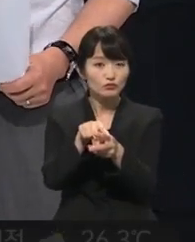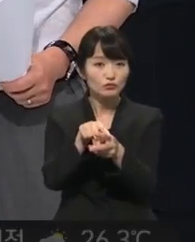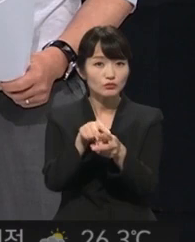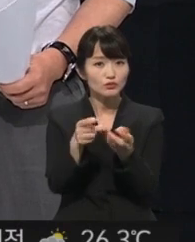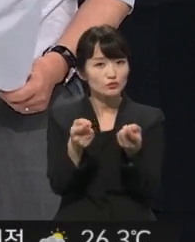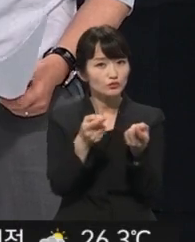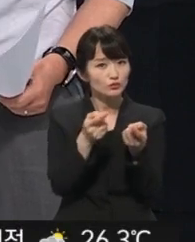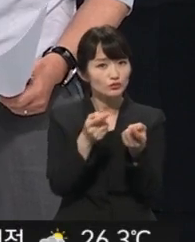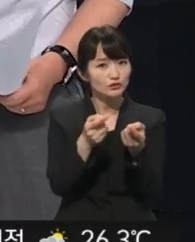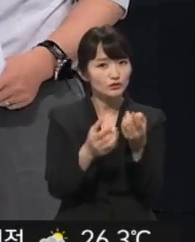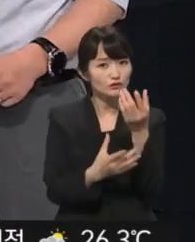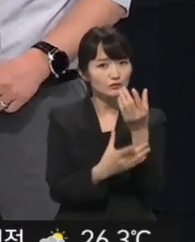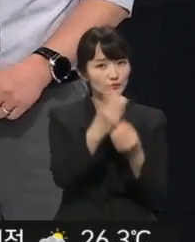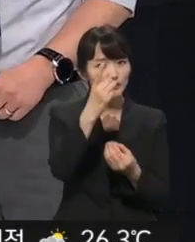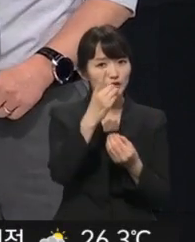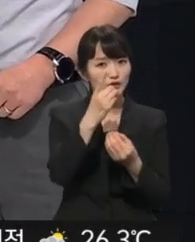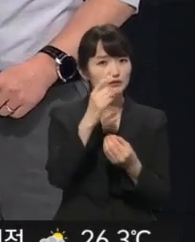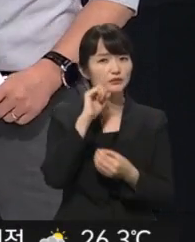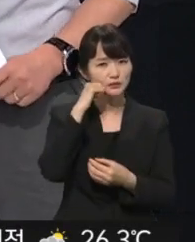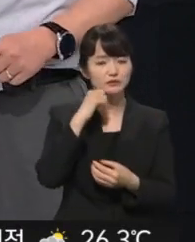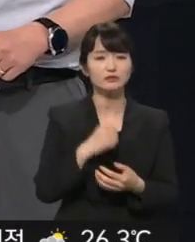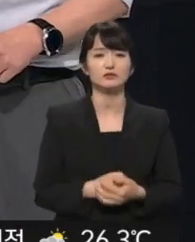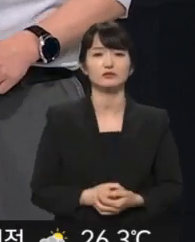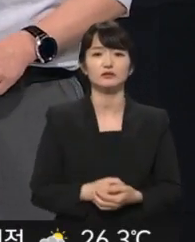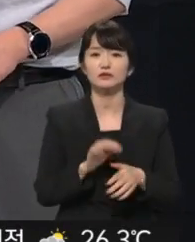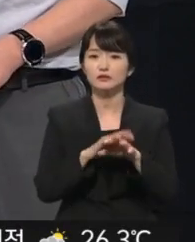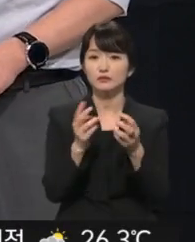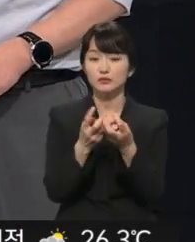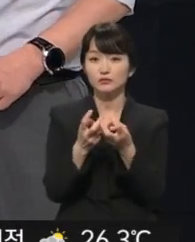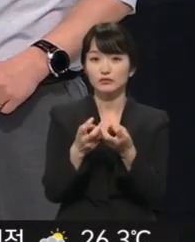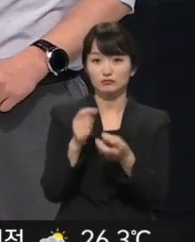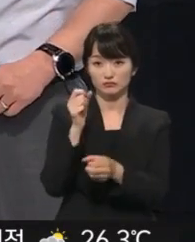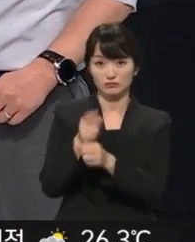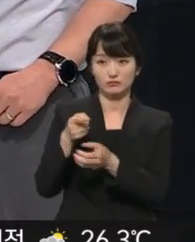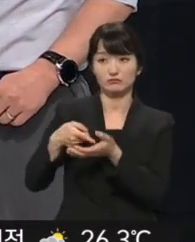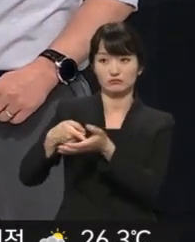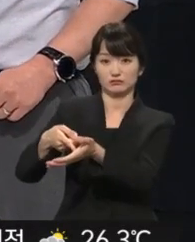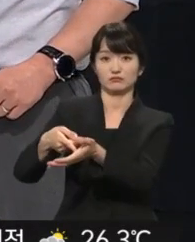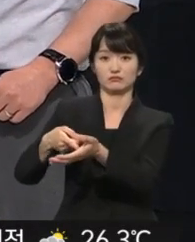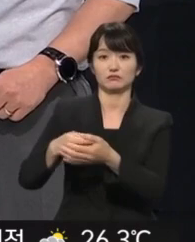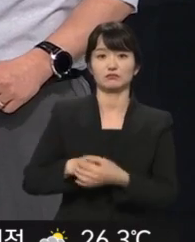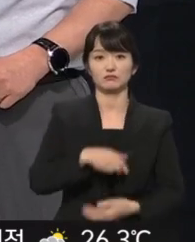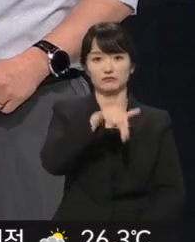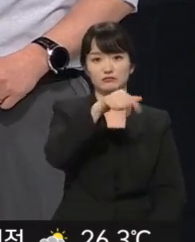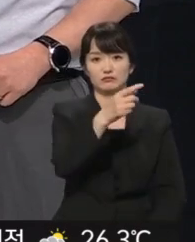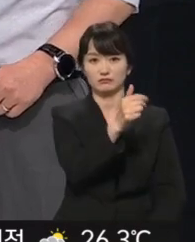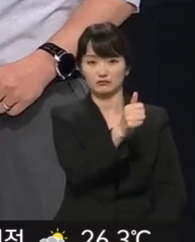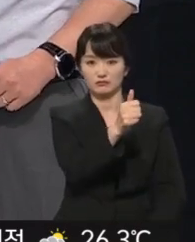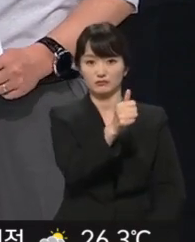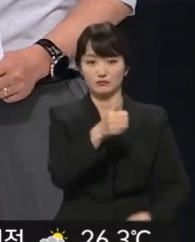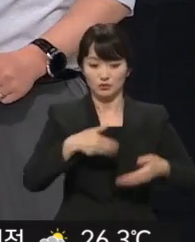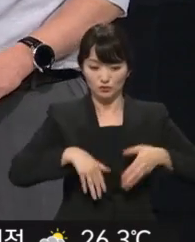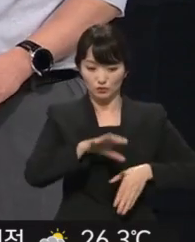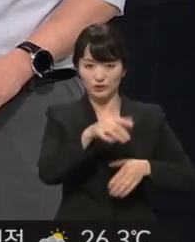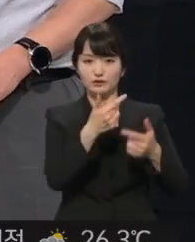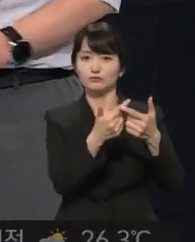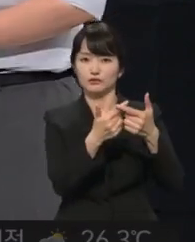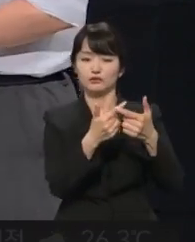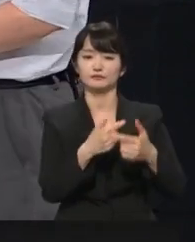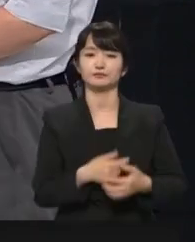않을 거란 분석도 나오는데요. 그 대안도 벌써 제시가 됐습니다. 조 전 장관의 고향인